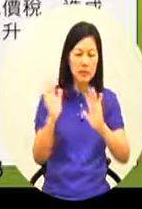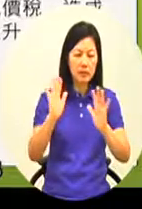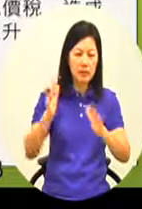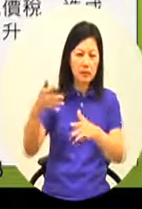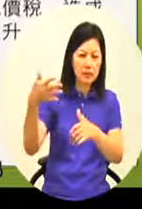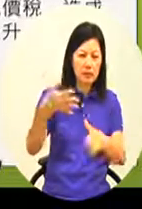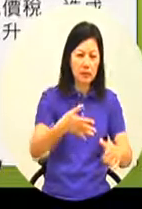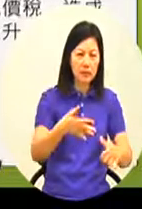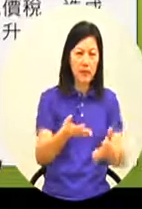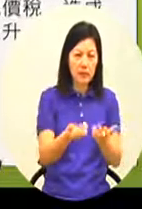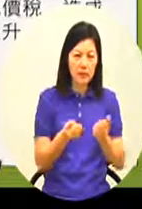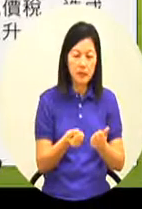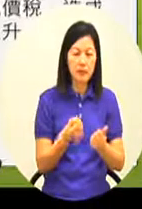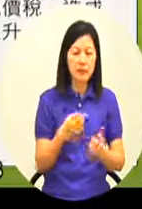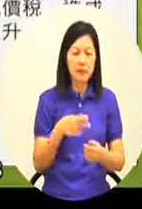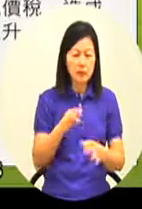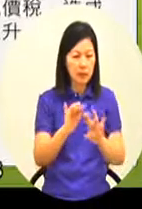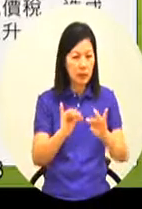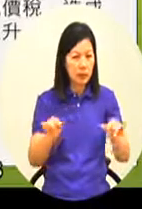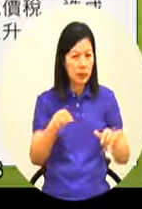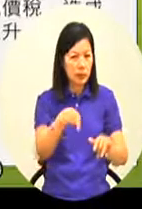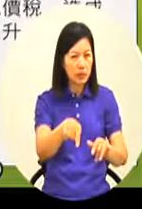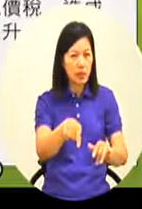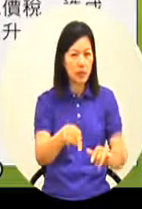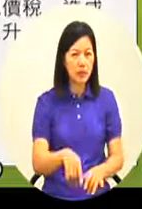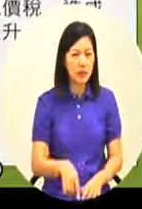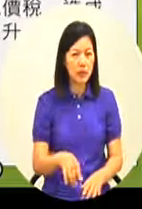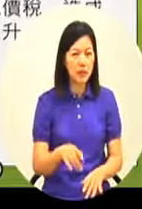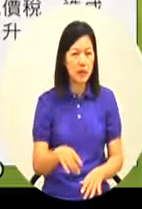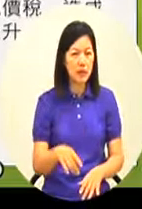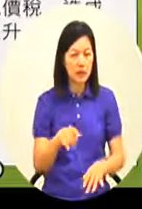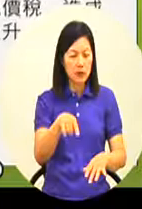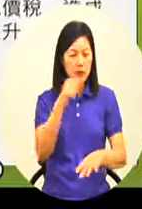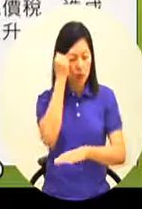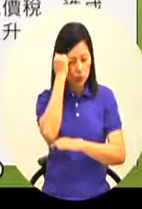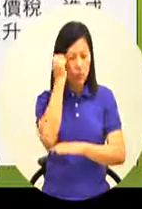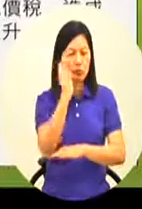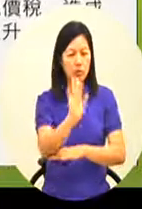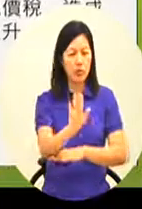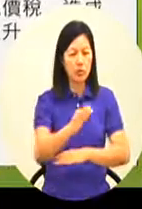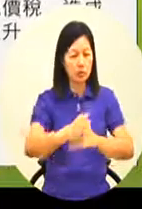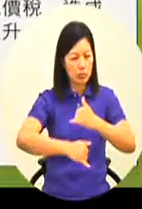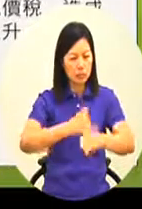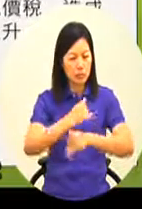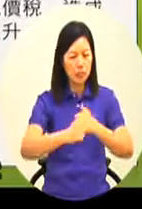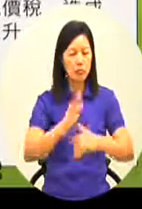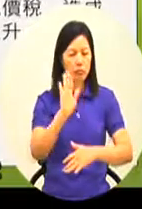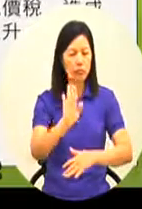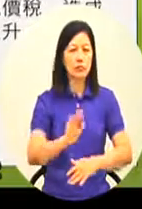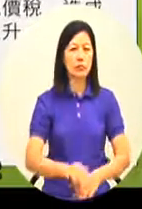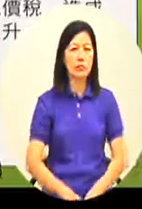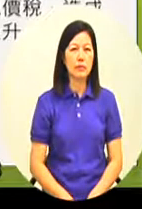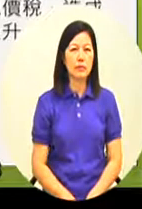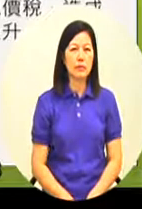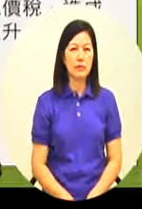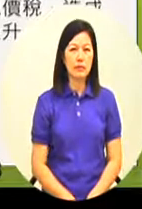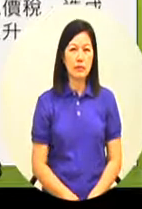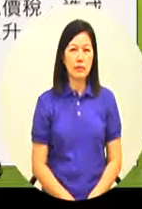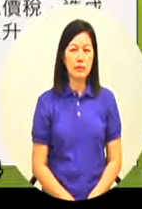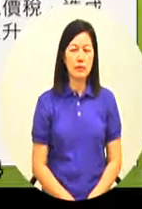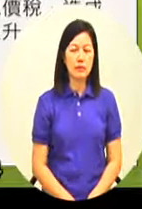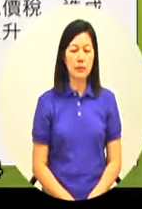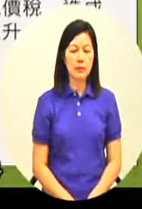个土地上面去安家立命，那以前的土